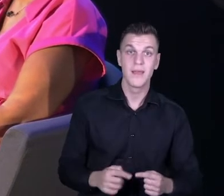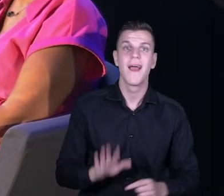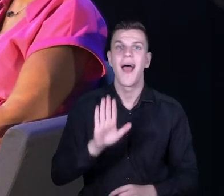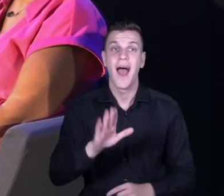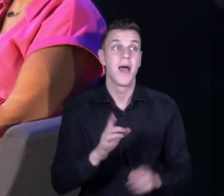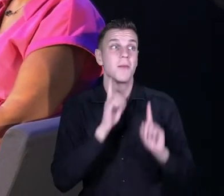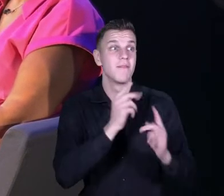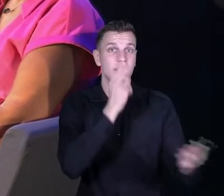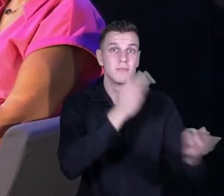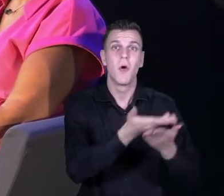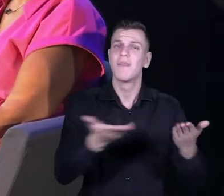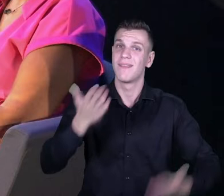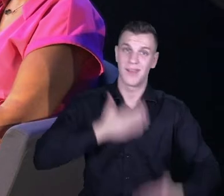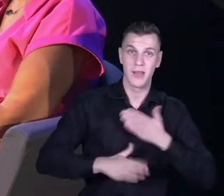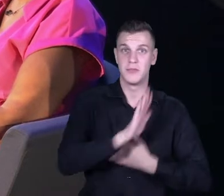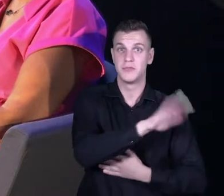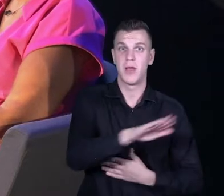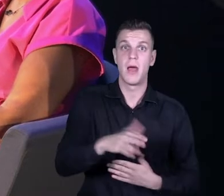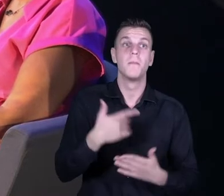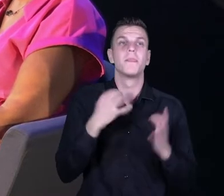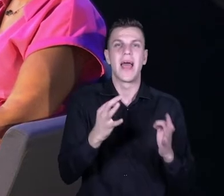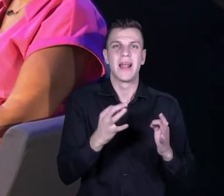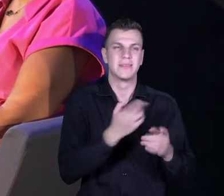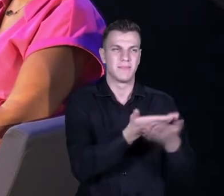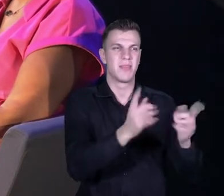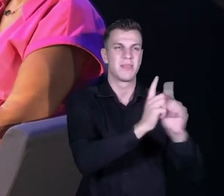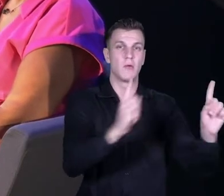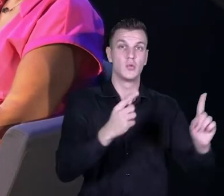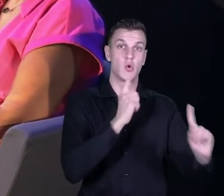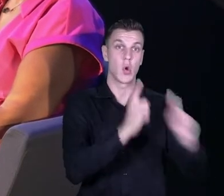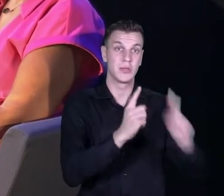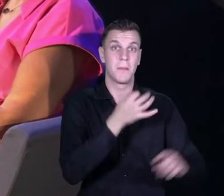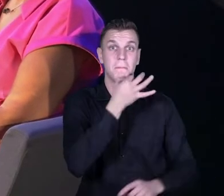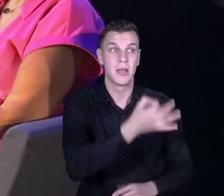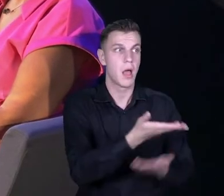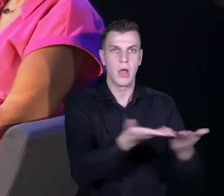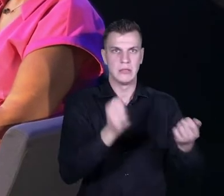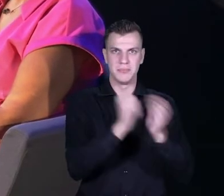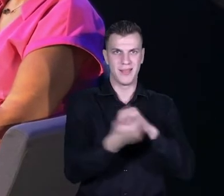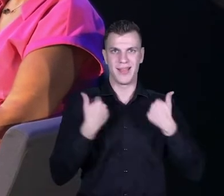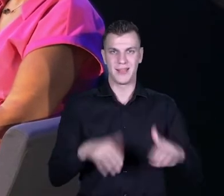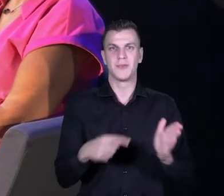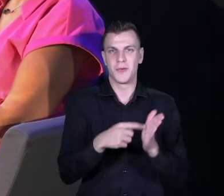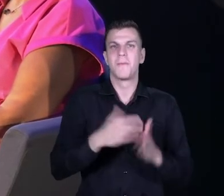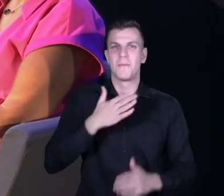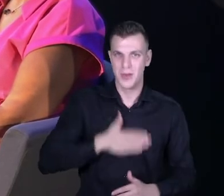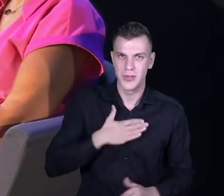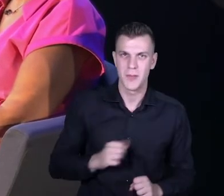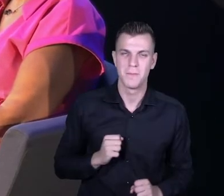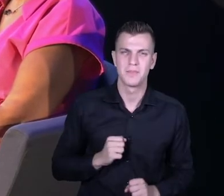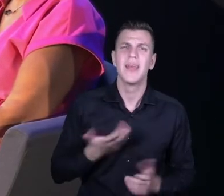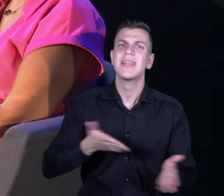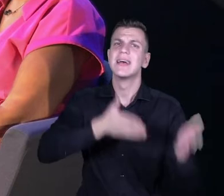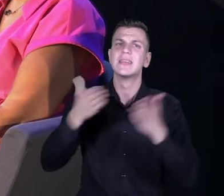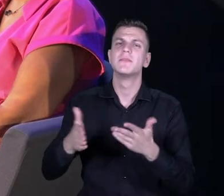z nauczycielami, nie chciałby tego zmienić. Kolejną taką organizacją to jest organizacja